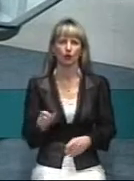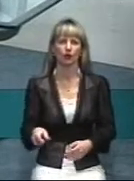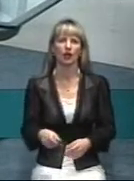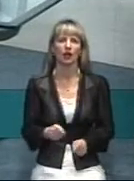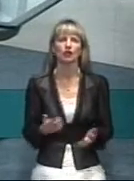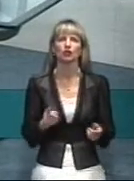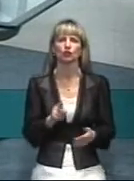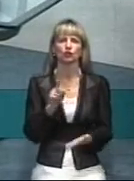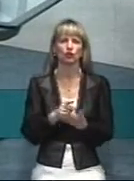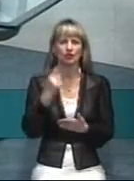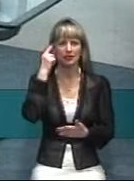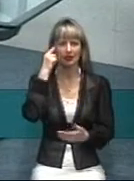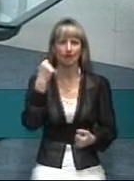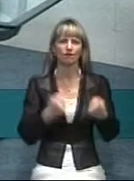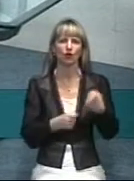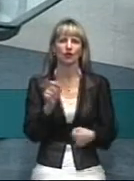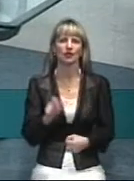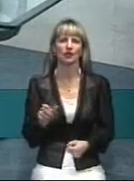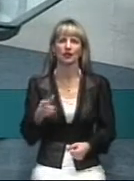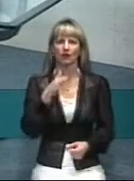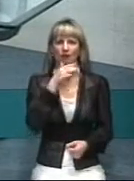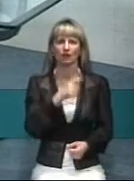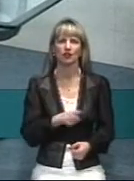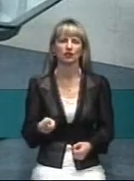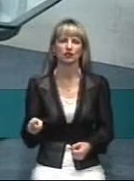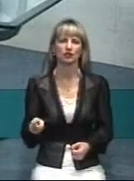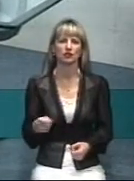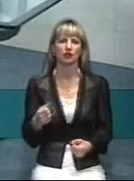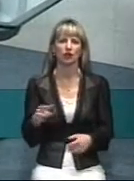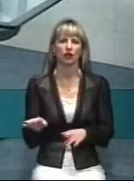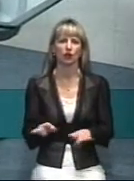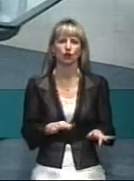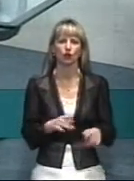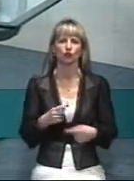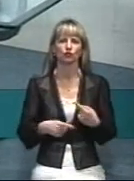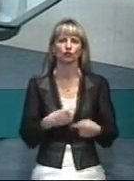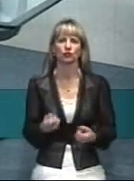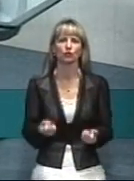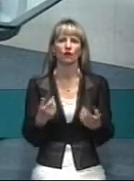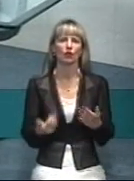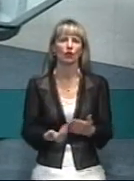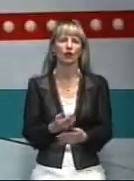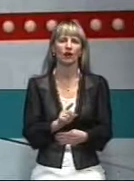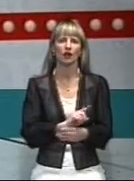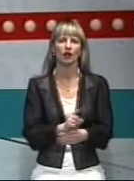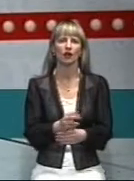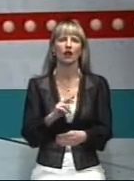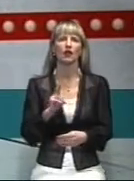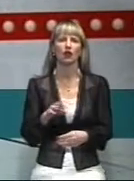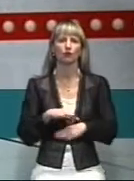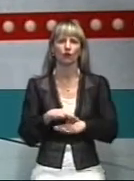що мають знати водії під час руху через появу нових радарів? Як саме їм